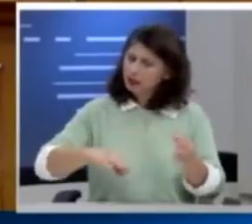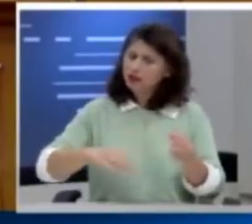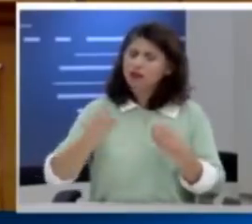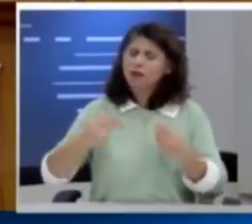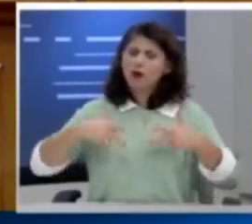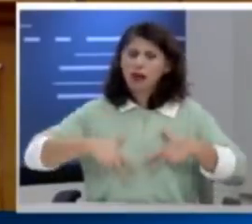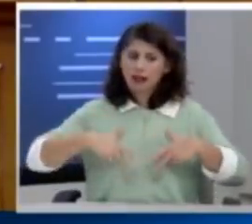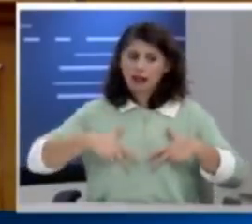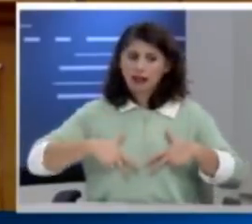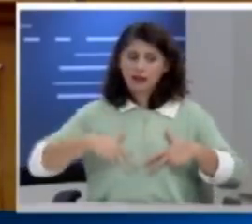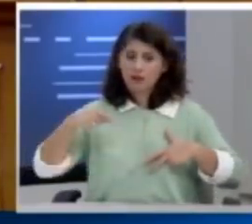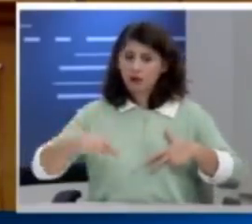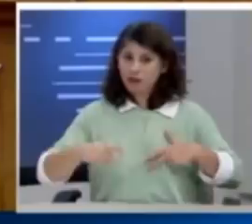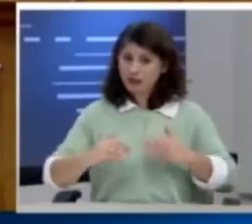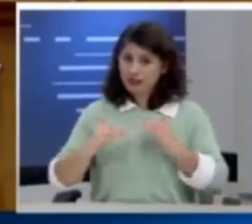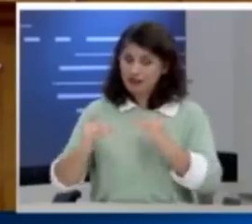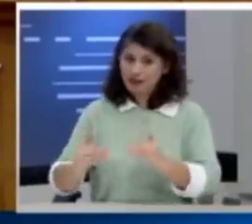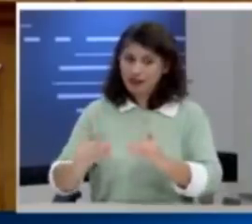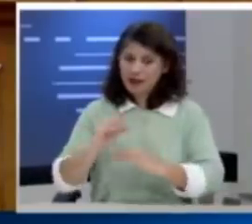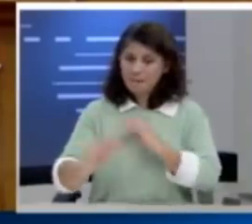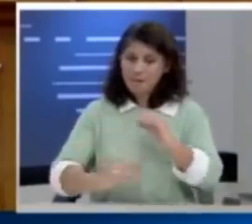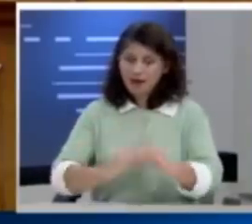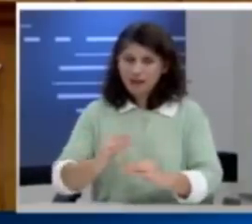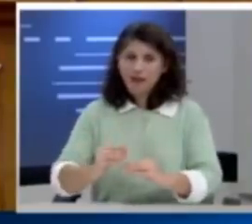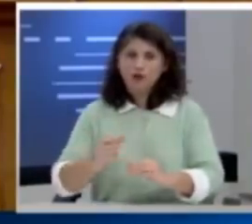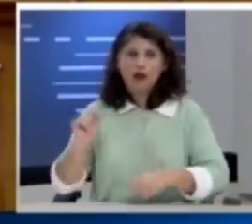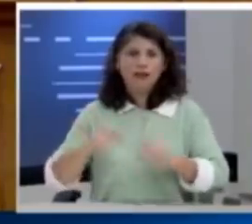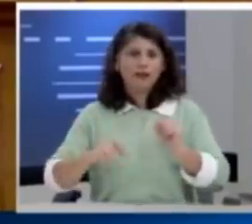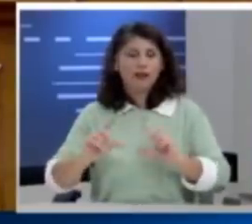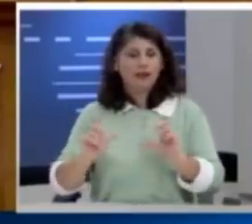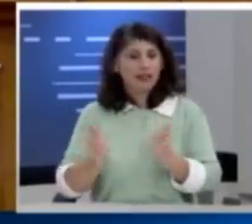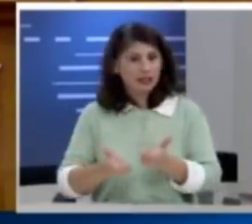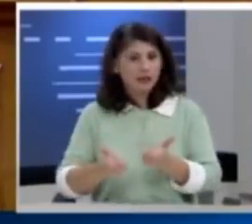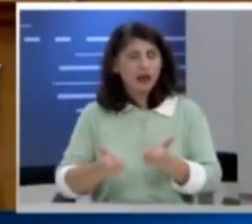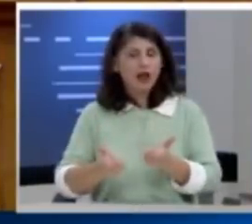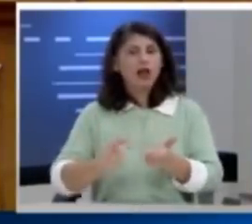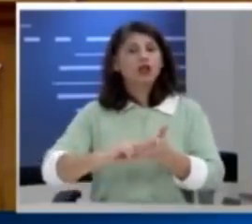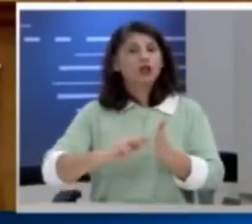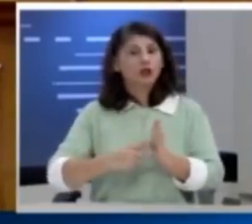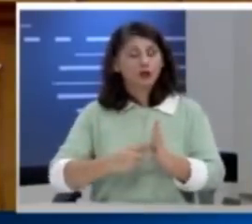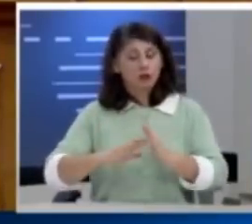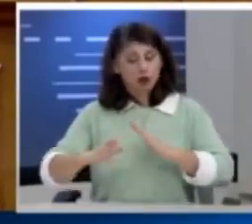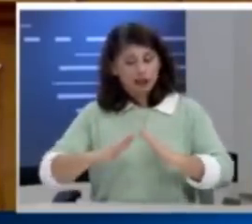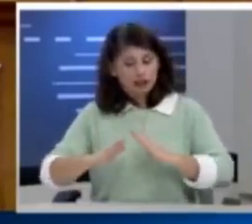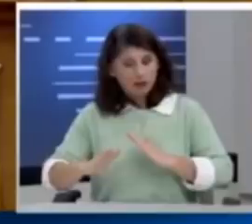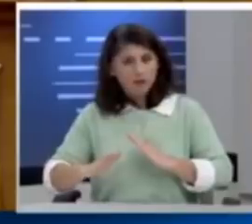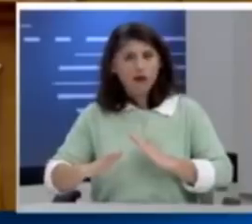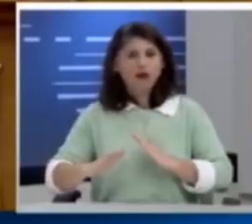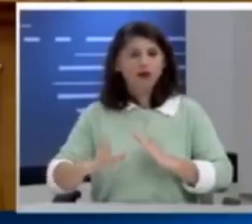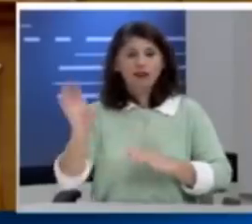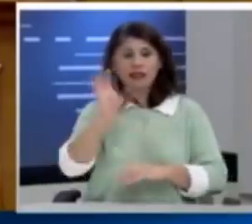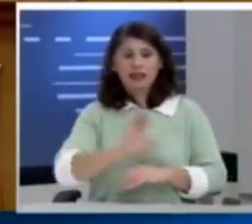χώρες που σε αυτή τη φάση επενδύουν στον αντιδραστικό εθνικισμό, στον οικονομικό προστατευτισμό,